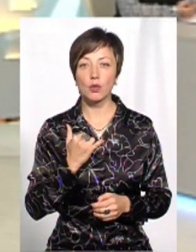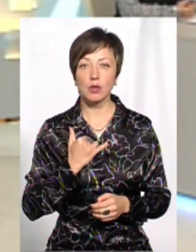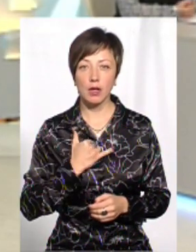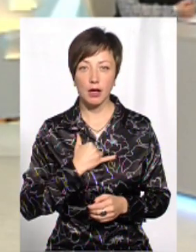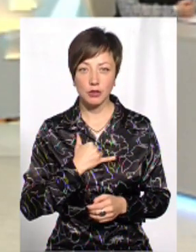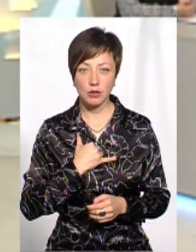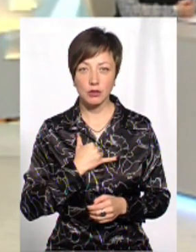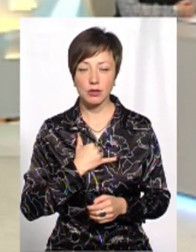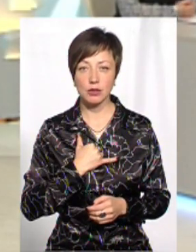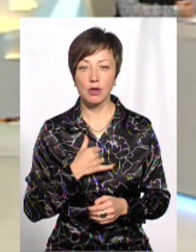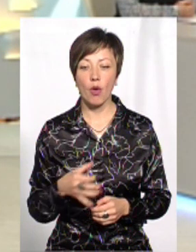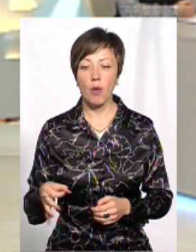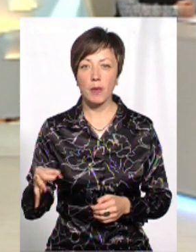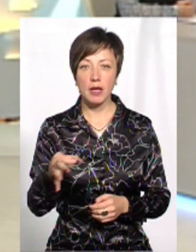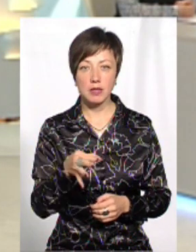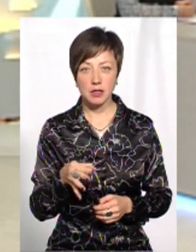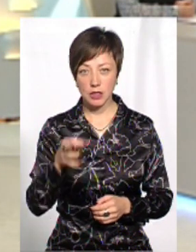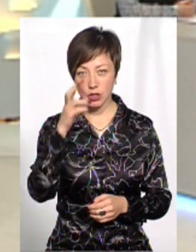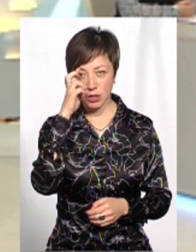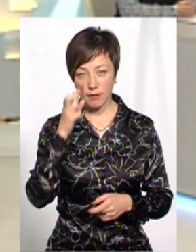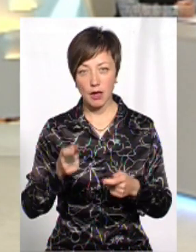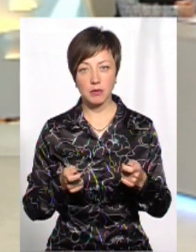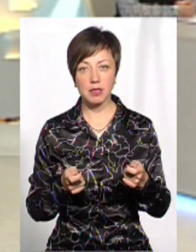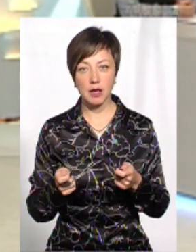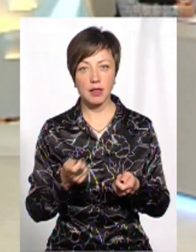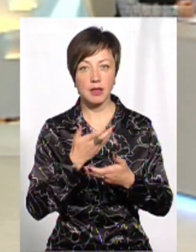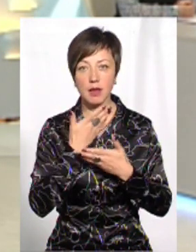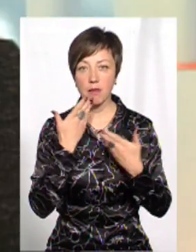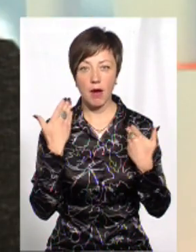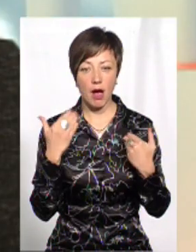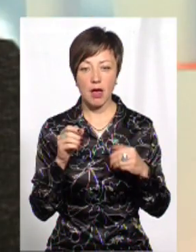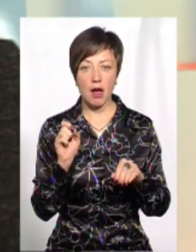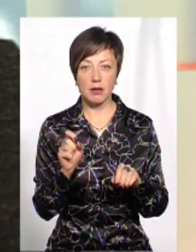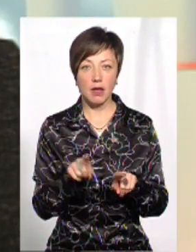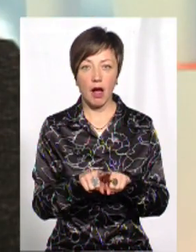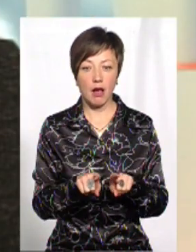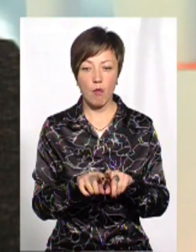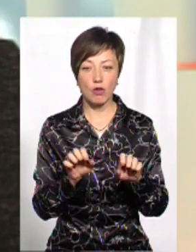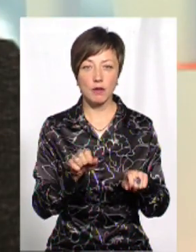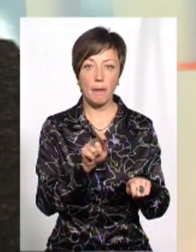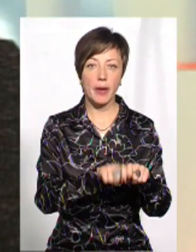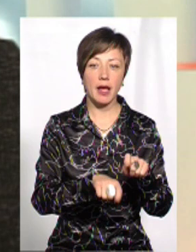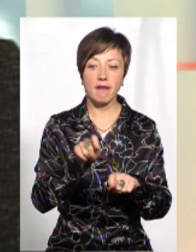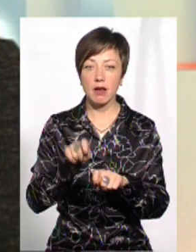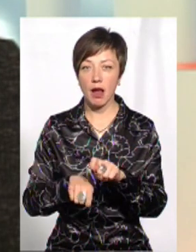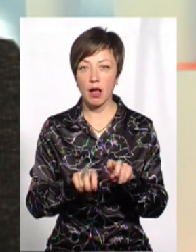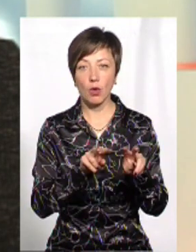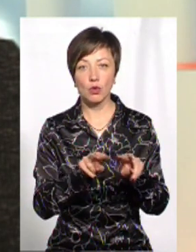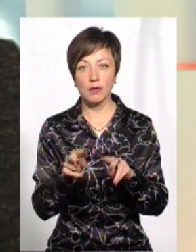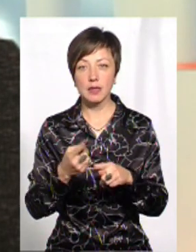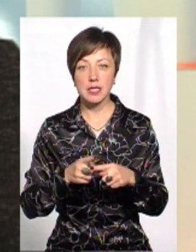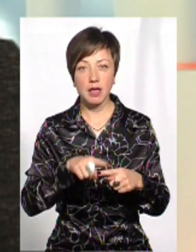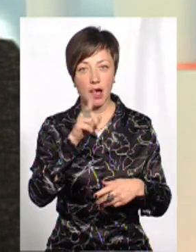нашій обласній державній адміністрації, в нашій обласній державній адміністрації немає повноважень перевіряти чи контролювати ці